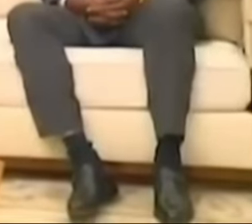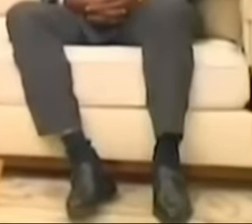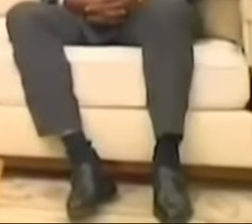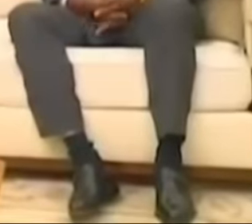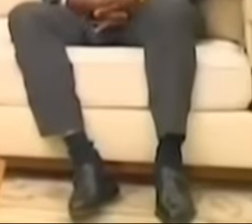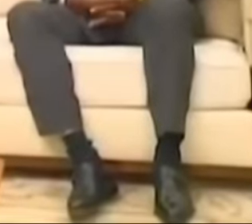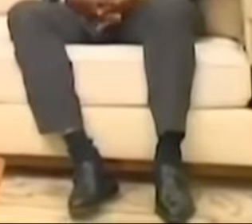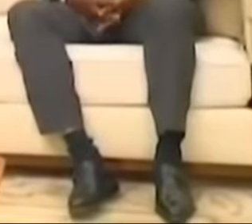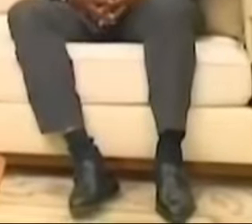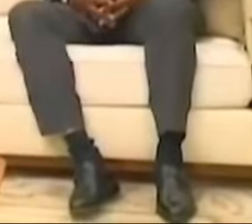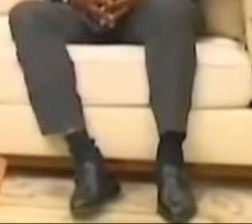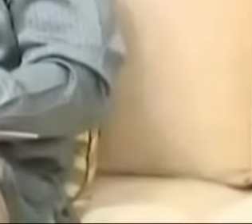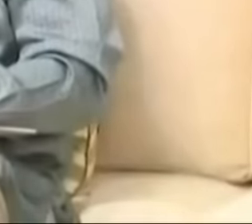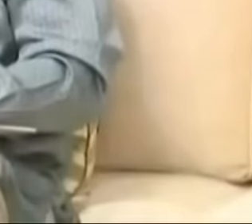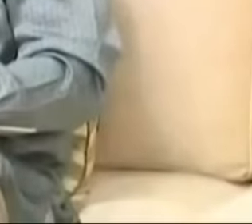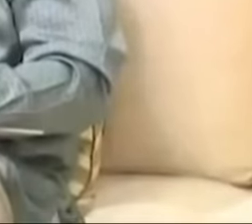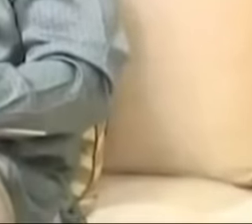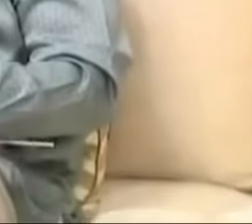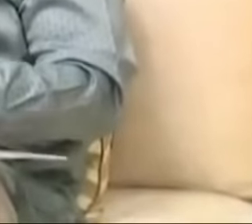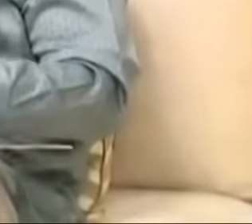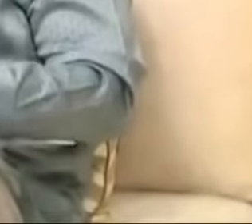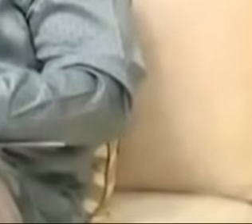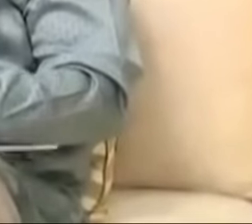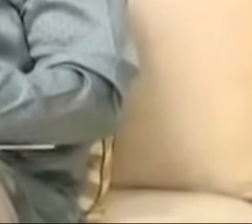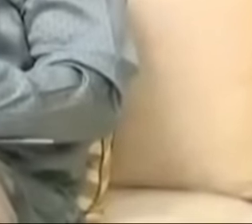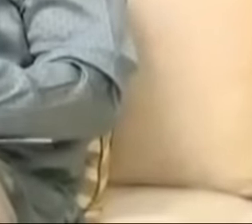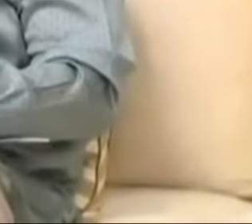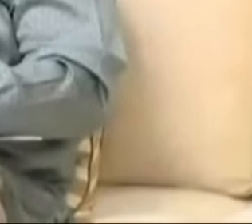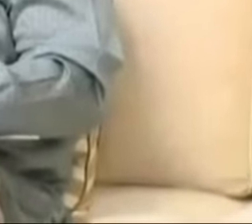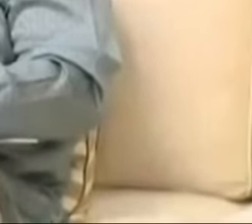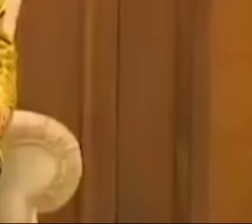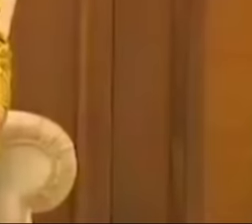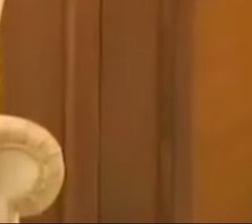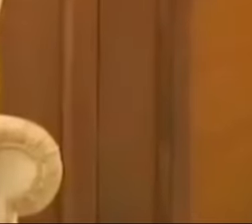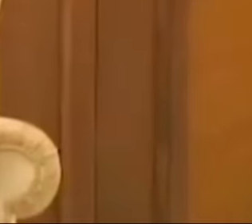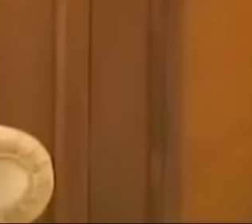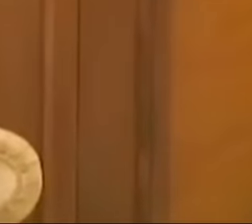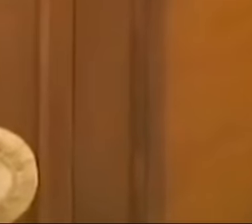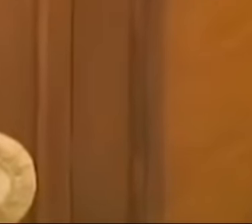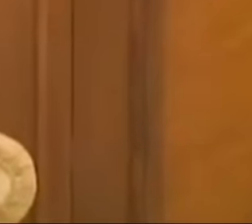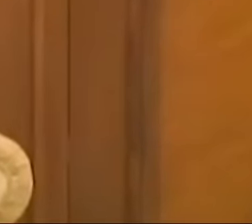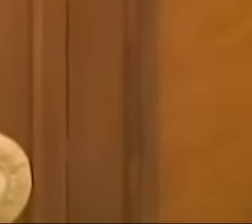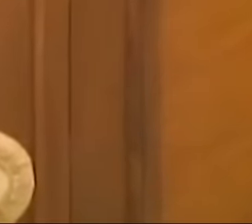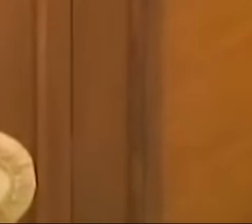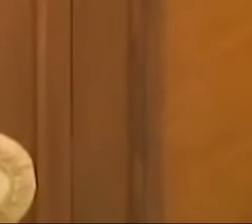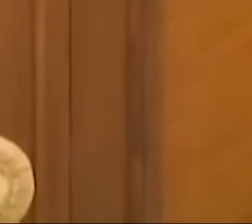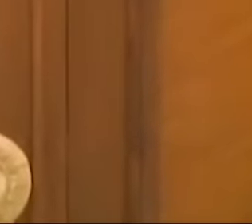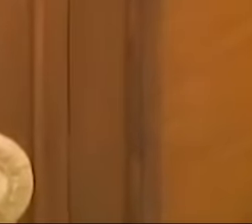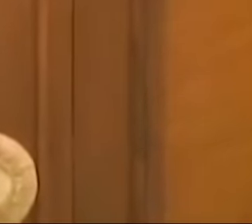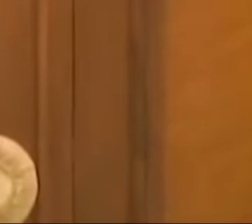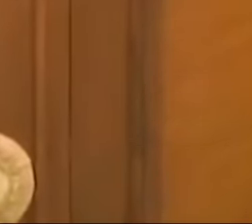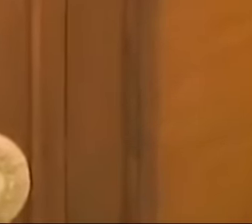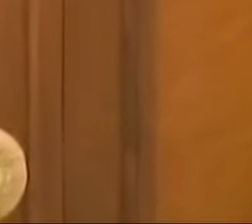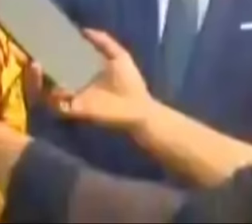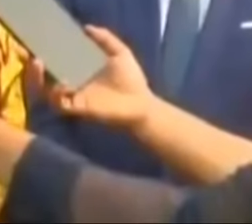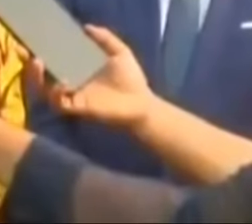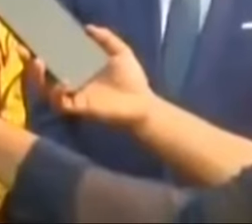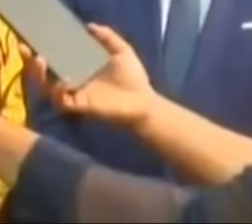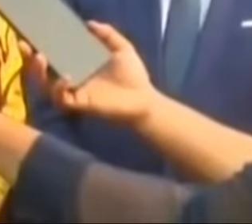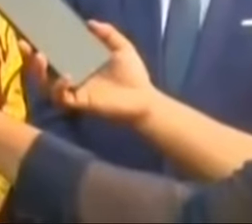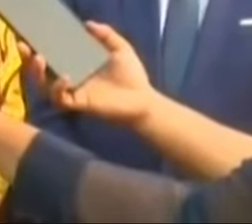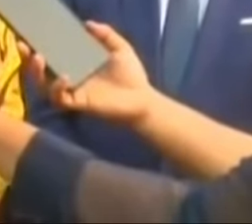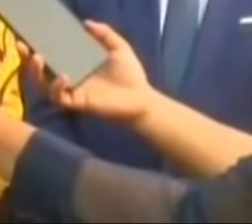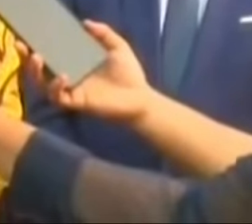et Brazzaville figurent parmi les points évoqués au cours de cette rencontre. Nos relations doivent